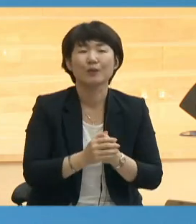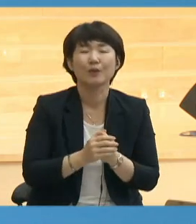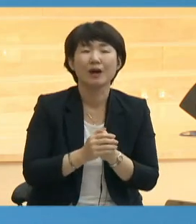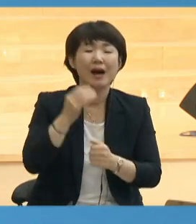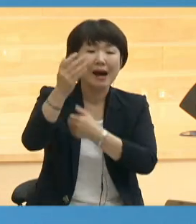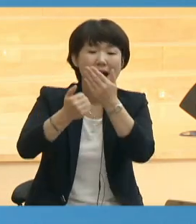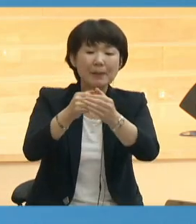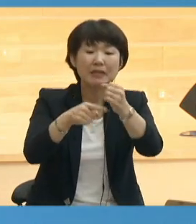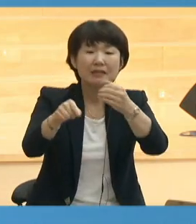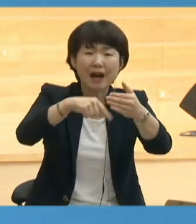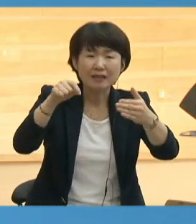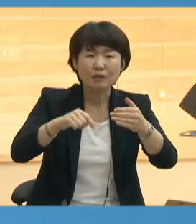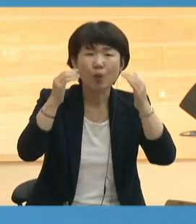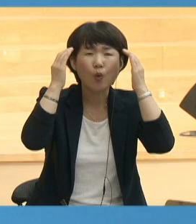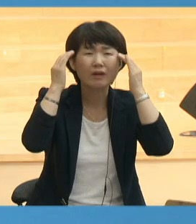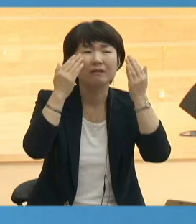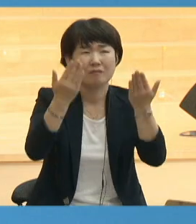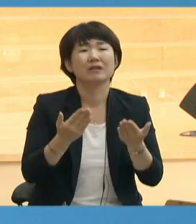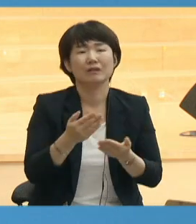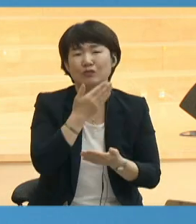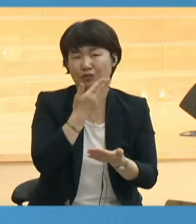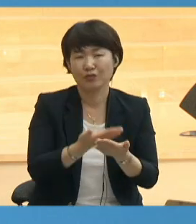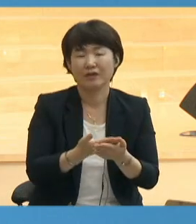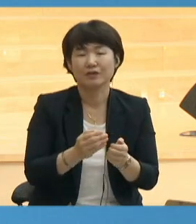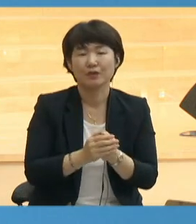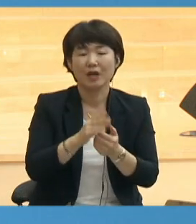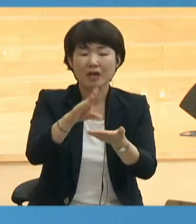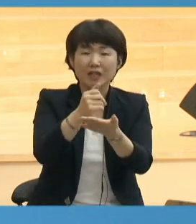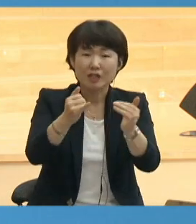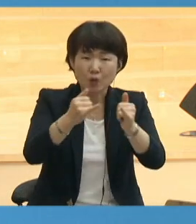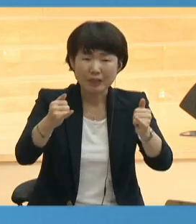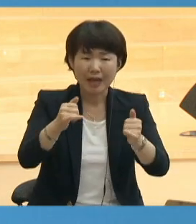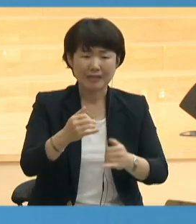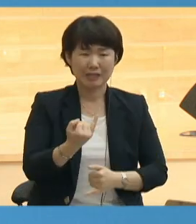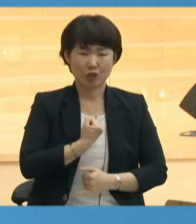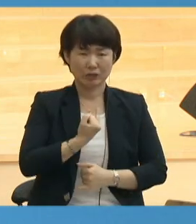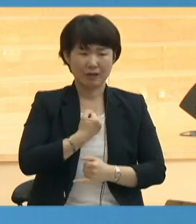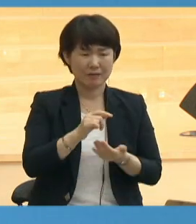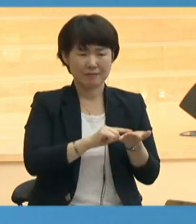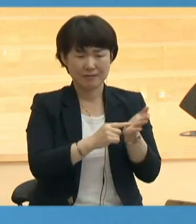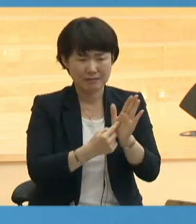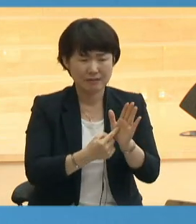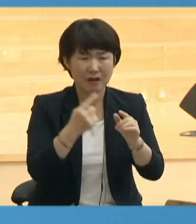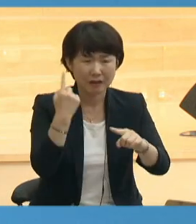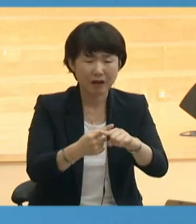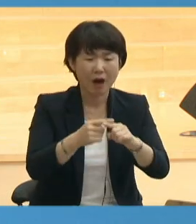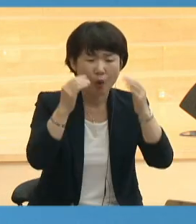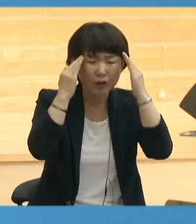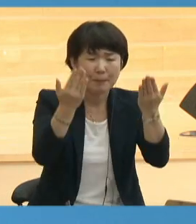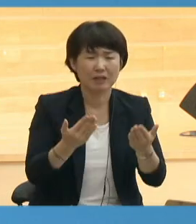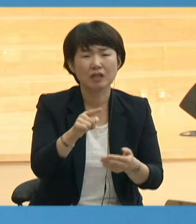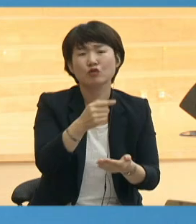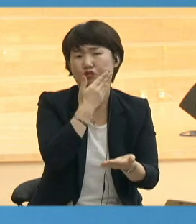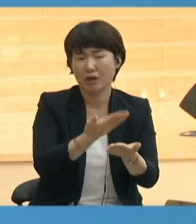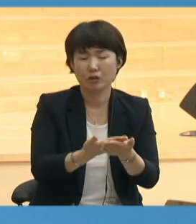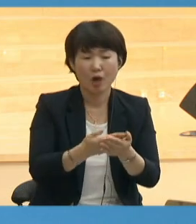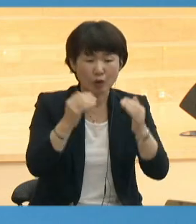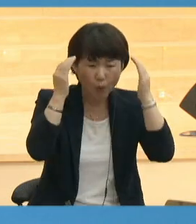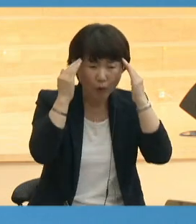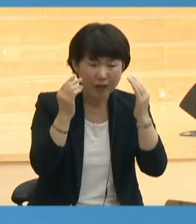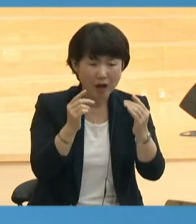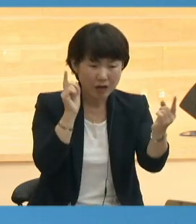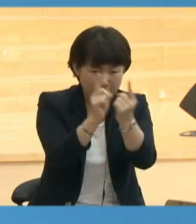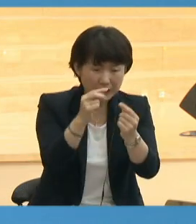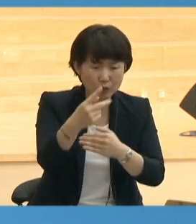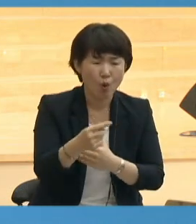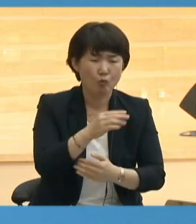뜻 안에서 고 난다는 거죠 그리스도인의 정체성을 드러내 다곤 한다는거 그렇게 권한 다음에 부끄러워 하지 말래요